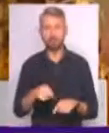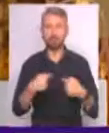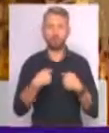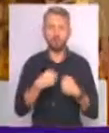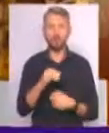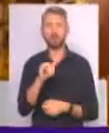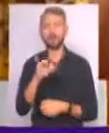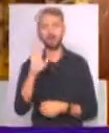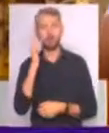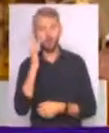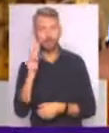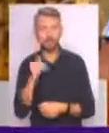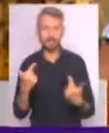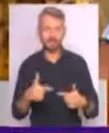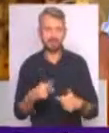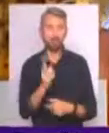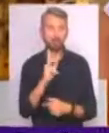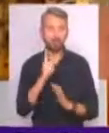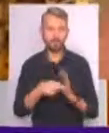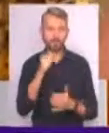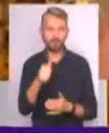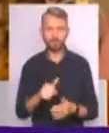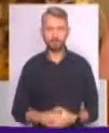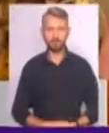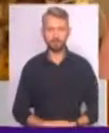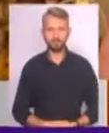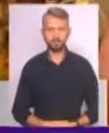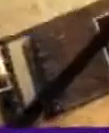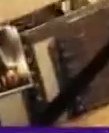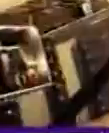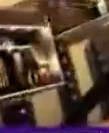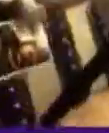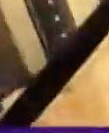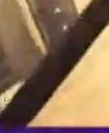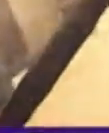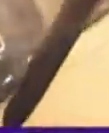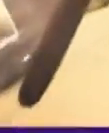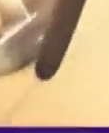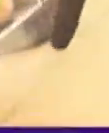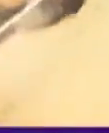Ігор Бондаренко, і гість. Хто? Дізнаємось завтра. We'll be right back.